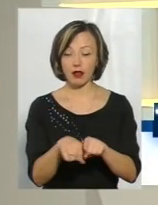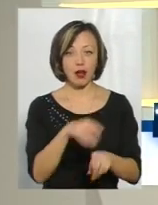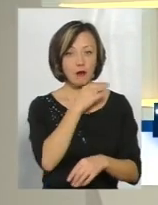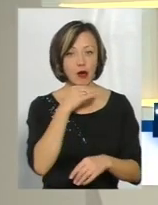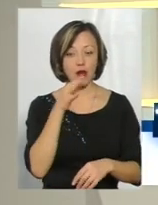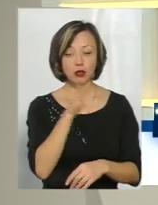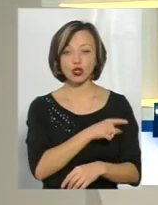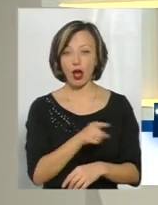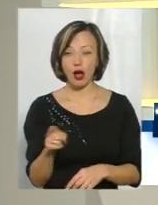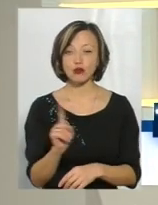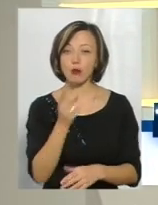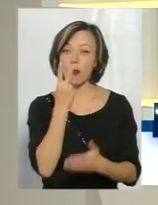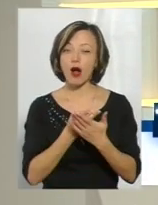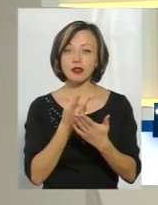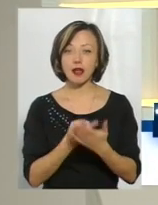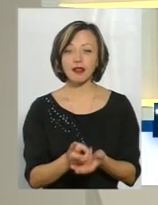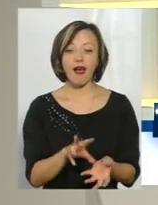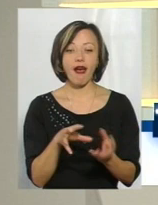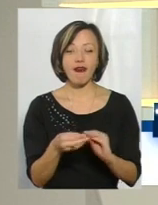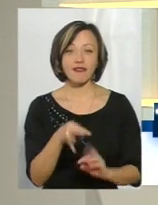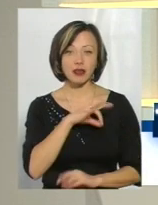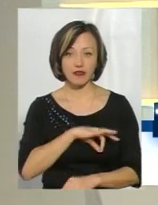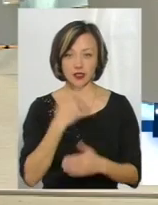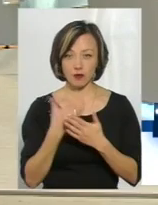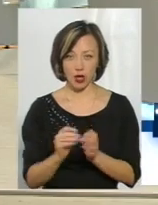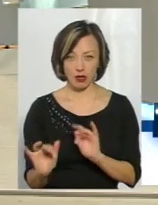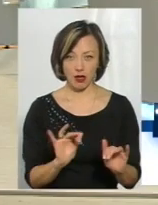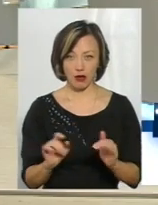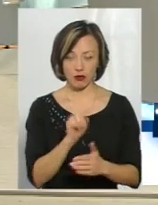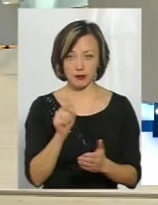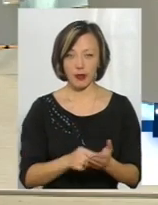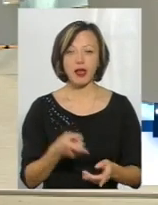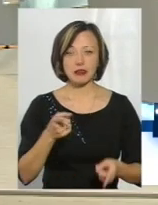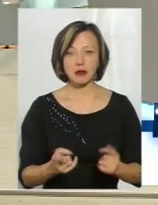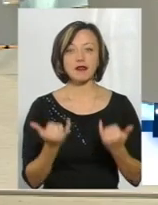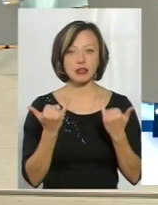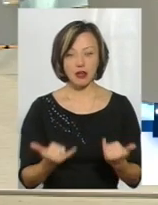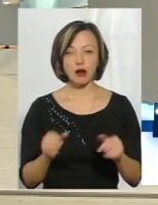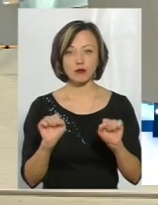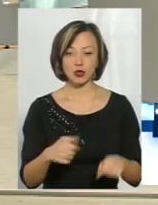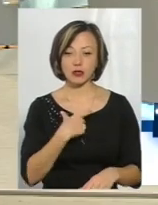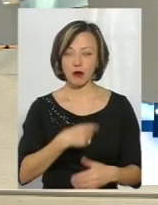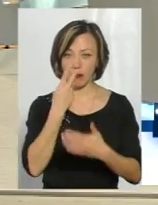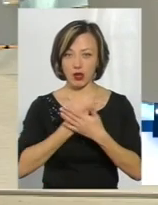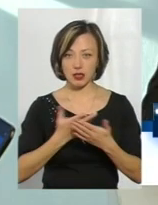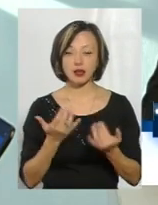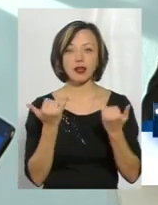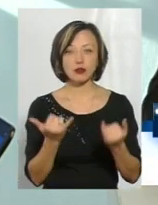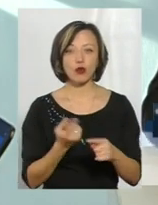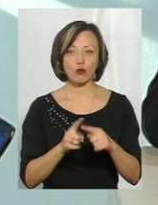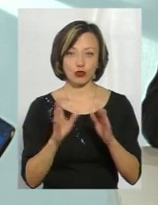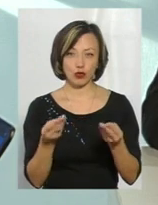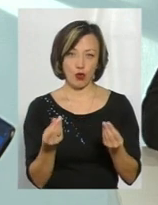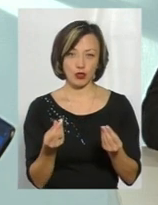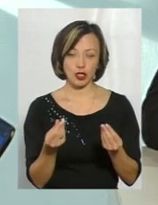багато часу, аби показати ефективність своєї діяльності. Так, насправді, от саме зараз вони зможуть себе зарекомендувати, і в них для цього будуть кошти.